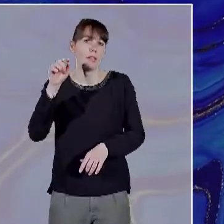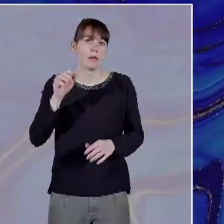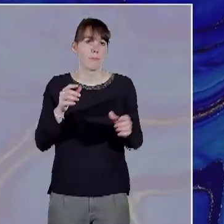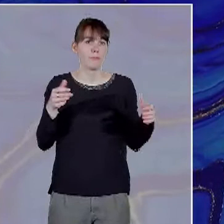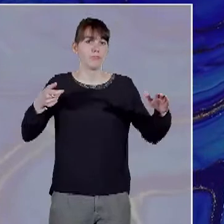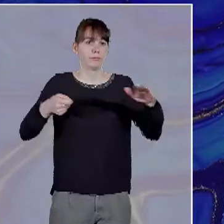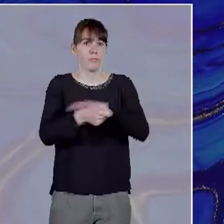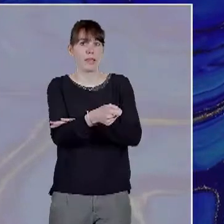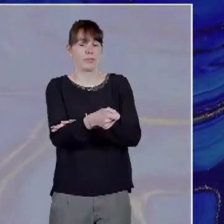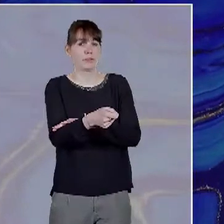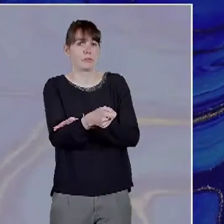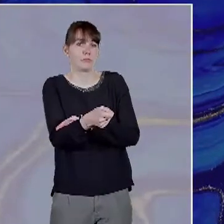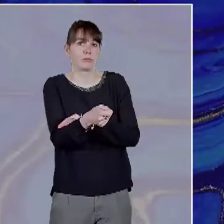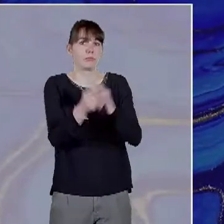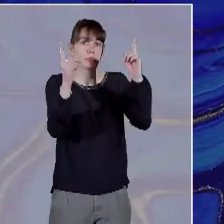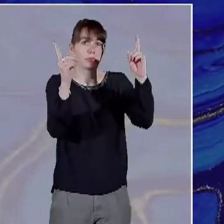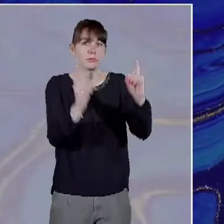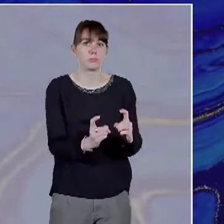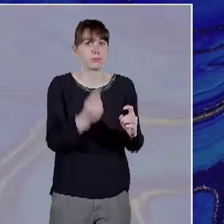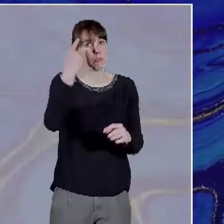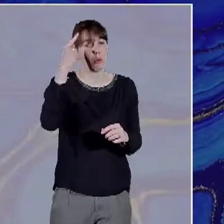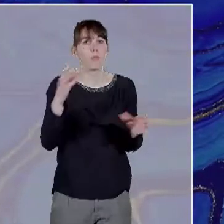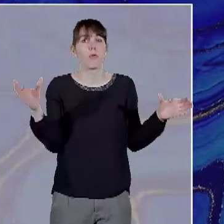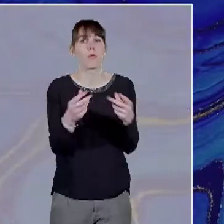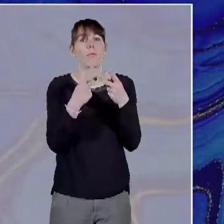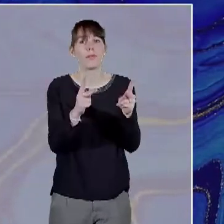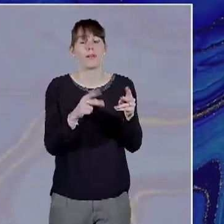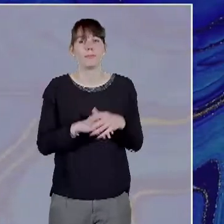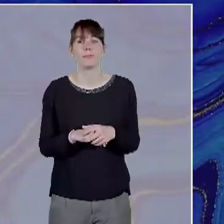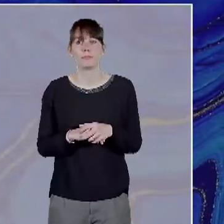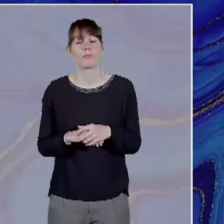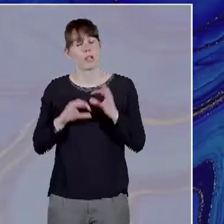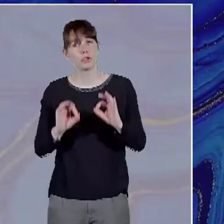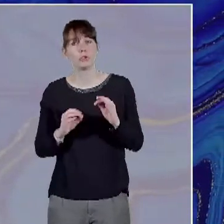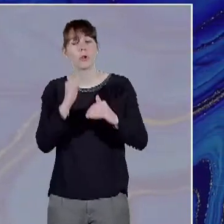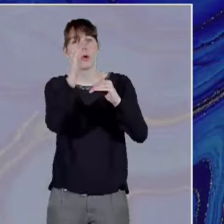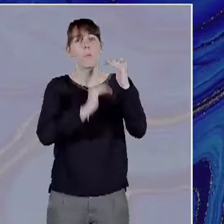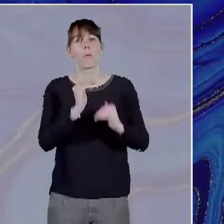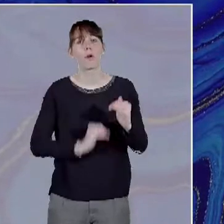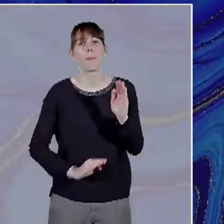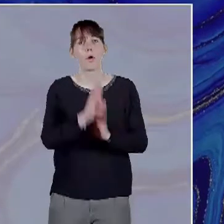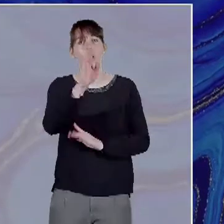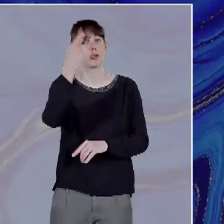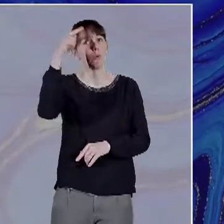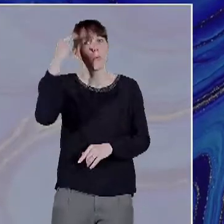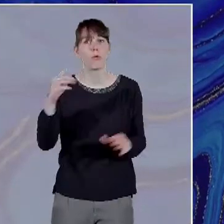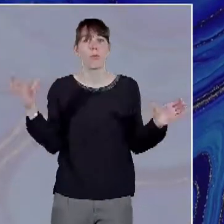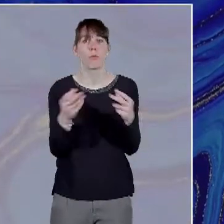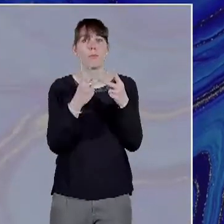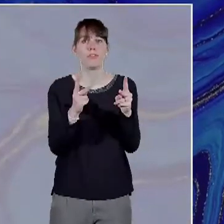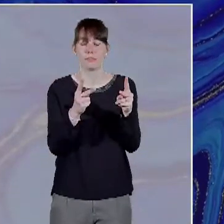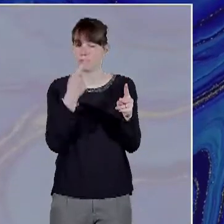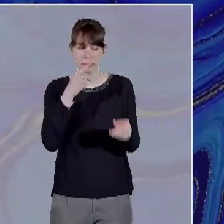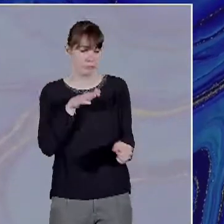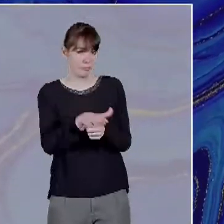collectivités du fait d'un manque de financement. Donc c'est le cadre, en tout cas ce plan de relance pour les collectivités, il est clairement insuffisant parce qu'il